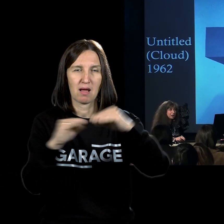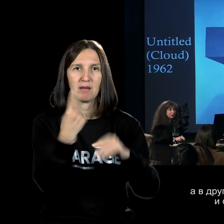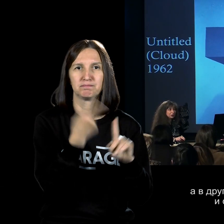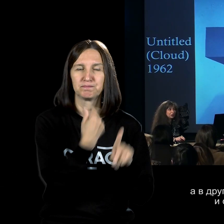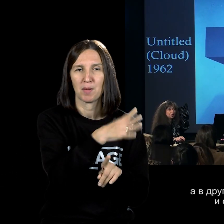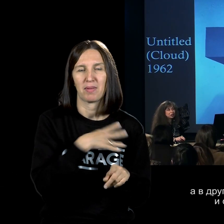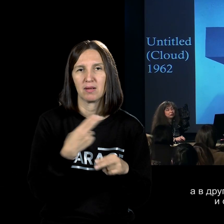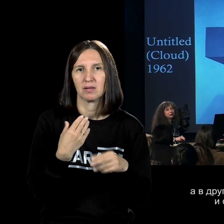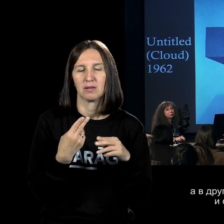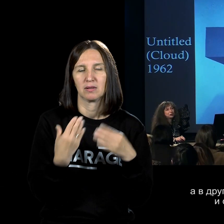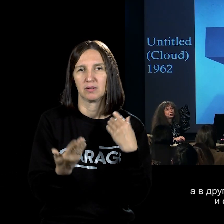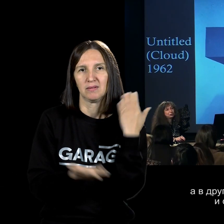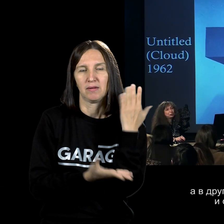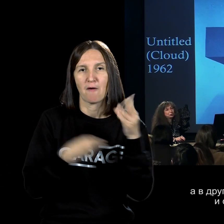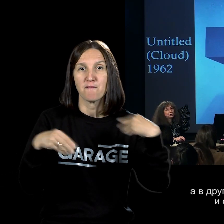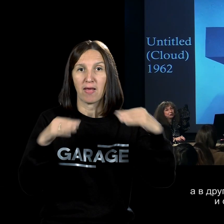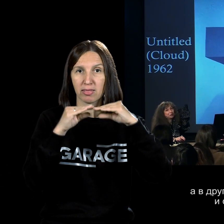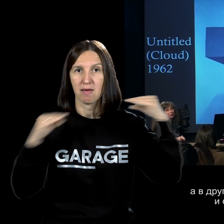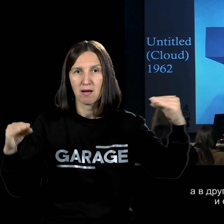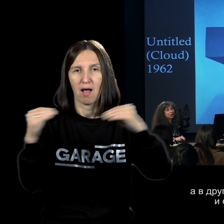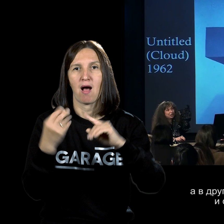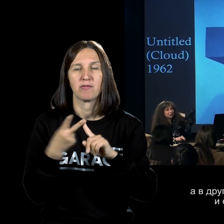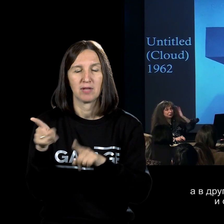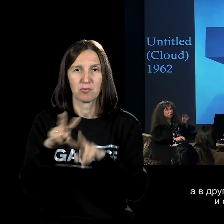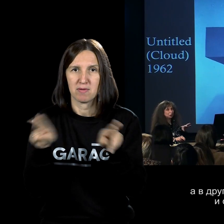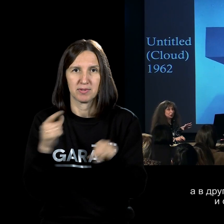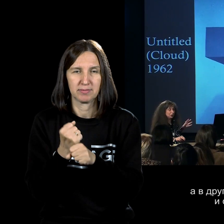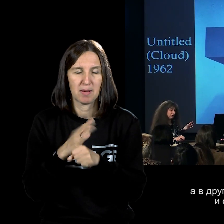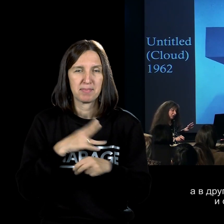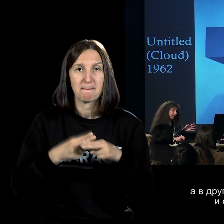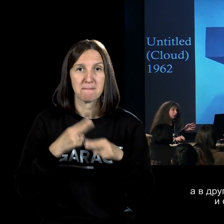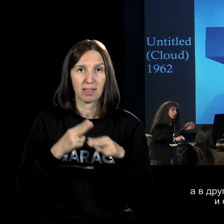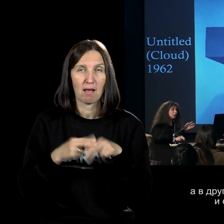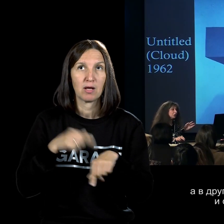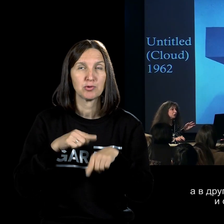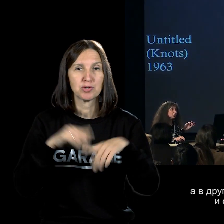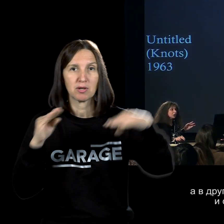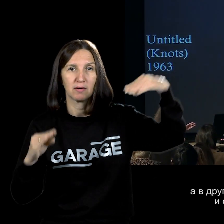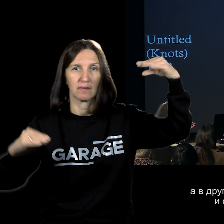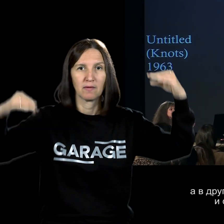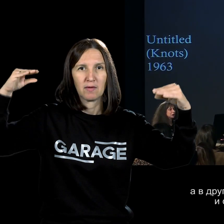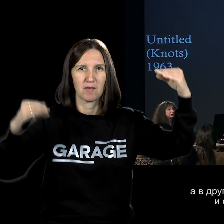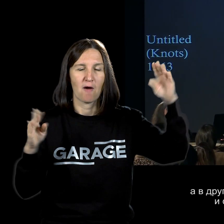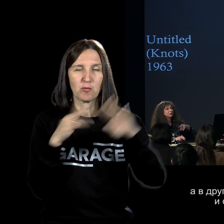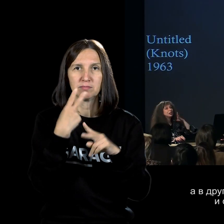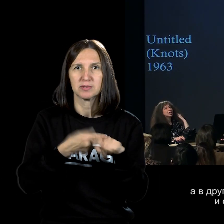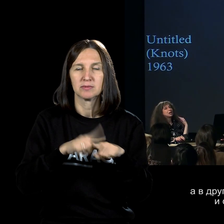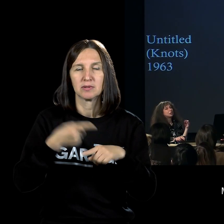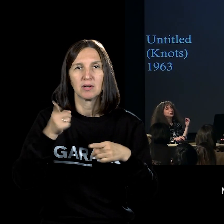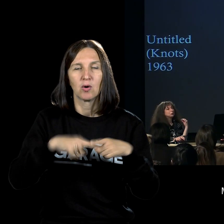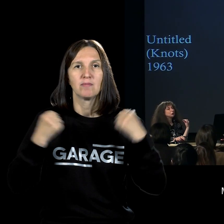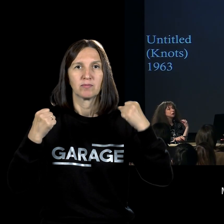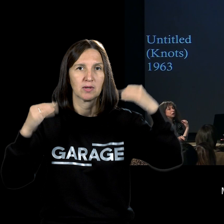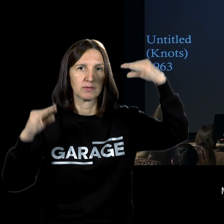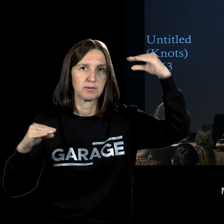версии из металла, оказывается парящей в воздухе. И оказывается очень таким неуравновешенном пространстве.